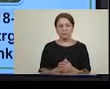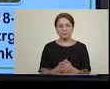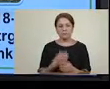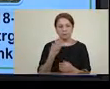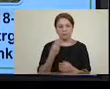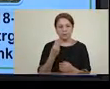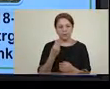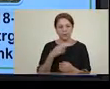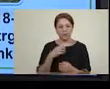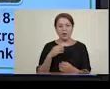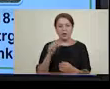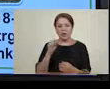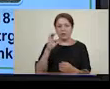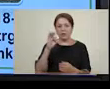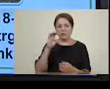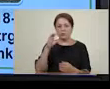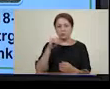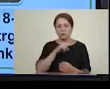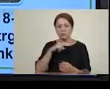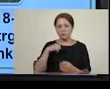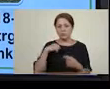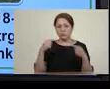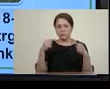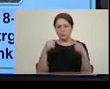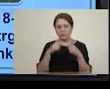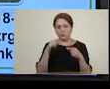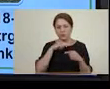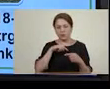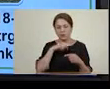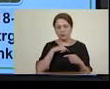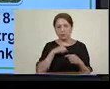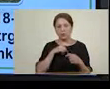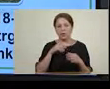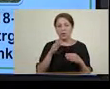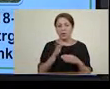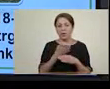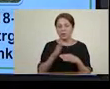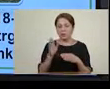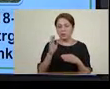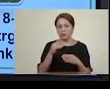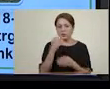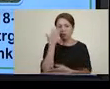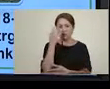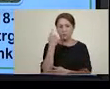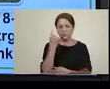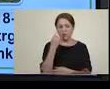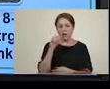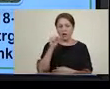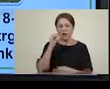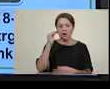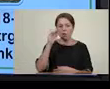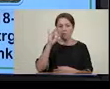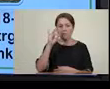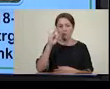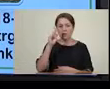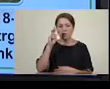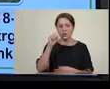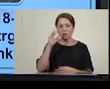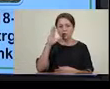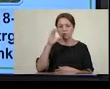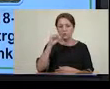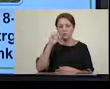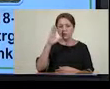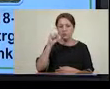Yana asosiy o'ziga xos xususiyati bilan ajralib turadigan daraxtlardan biri Afrika savannasining timsoli bo'lgan